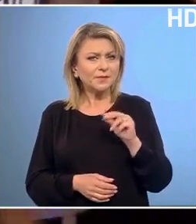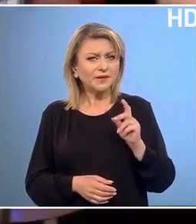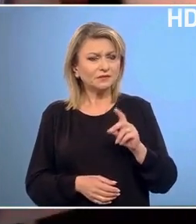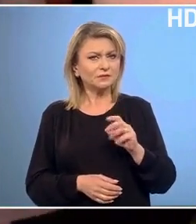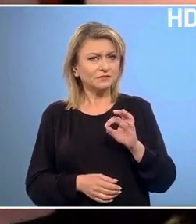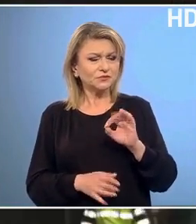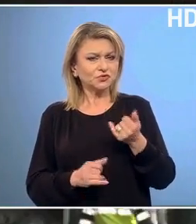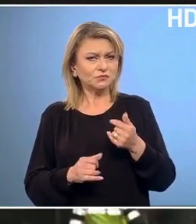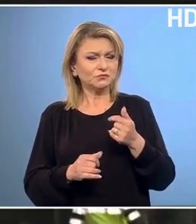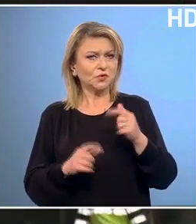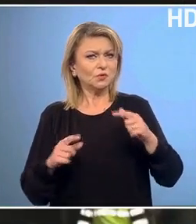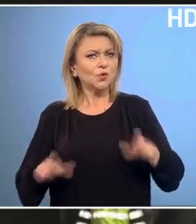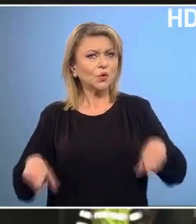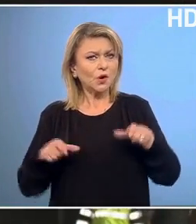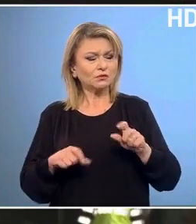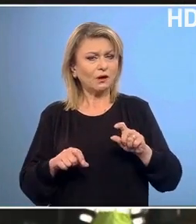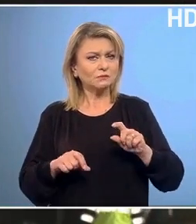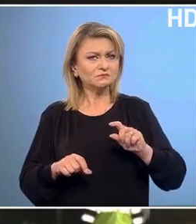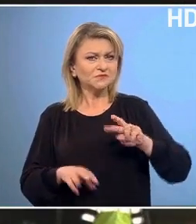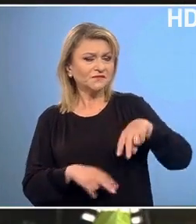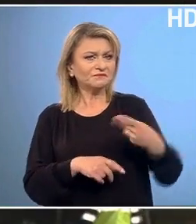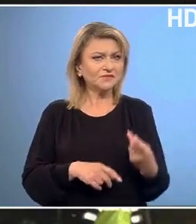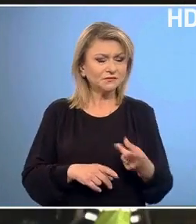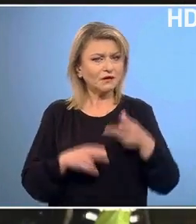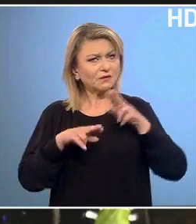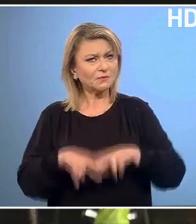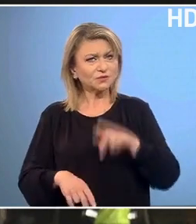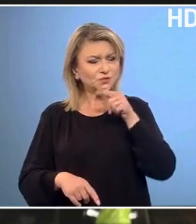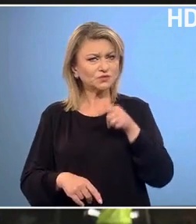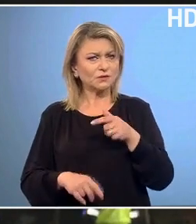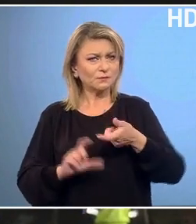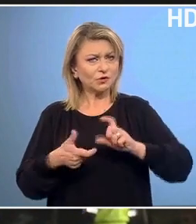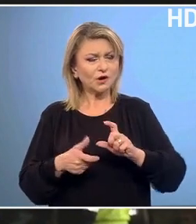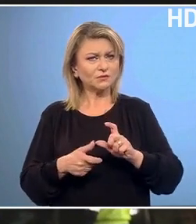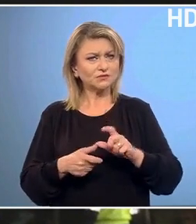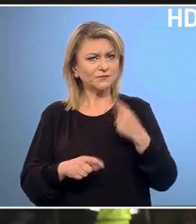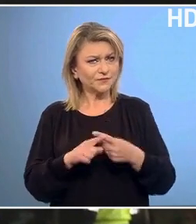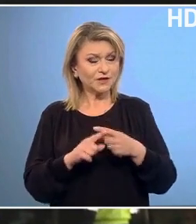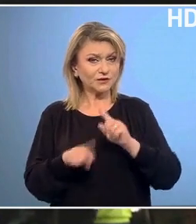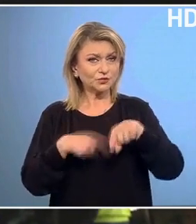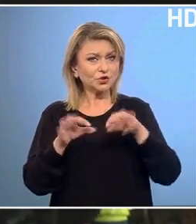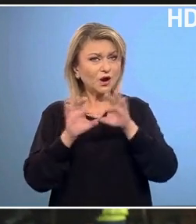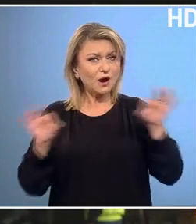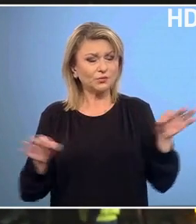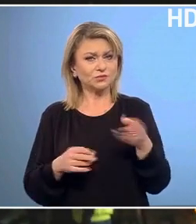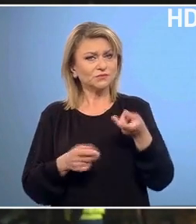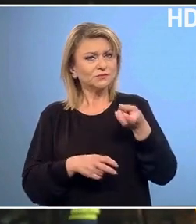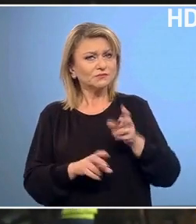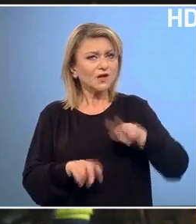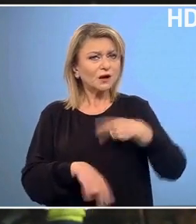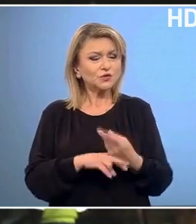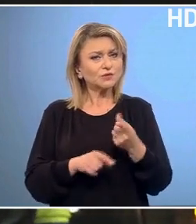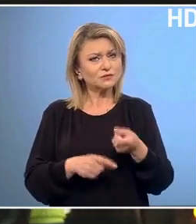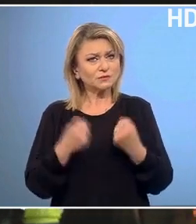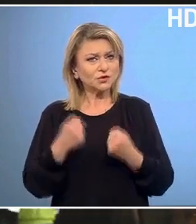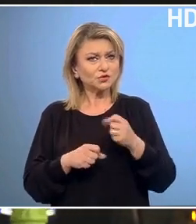cu roțile în sus. Cele două persoane au rămas captive sub un morman de fiare, asta după ce cablurile de electricitate au căzut peste mașină, iar